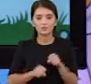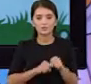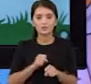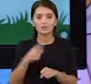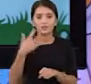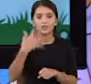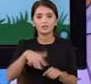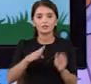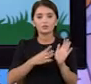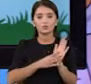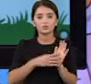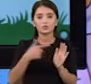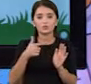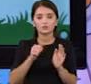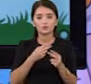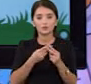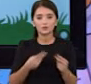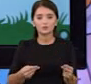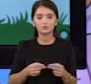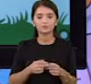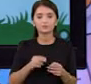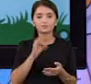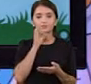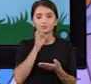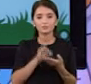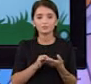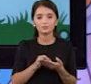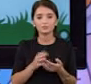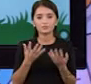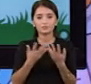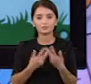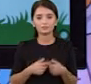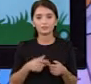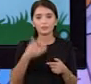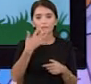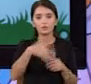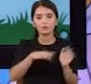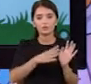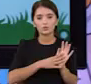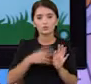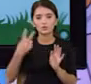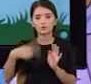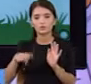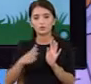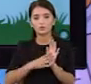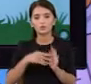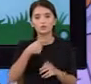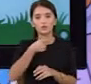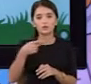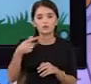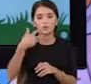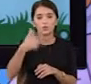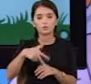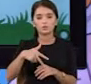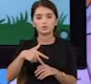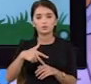soni 59 ga teng. Yechish 59 va 29 ni ayirmasi